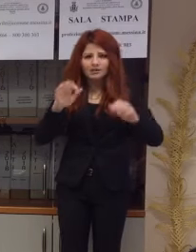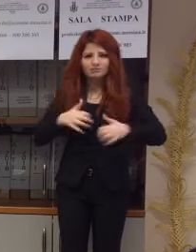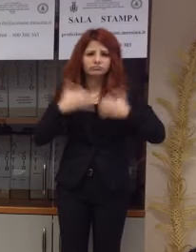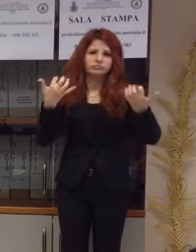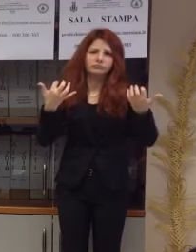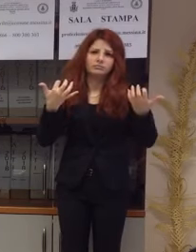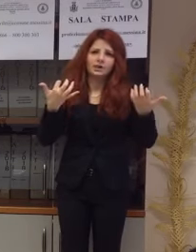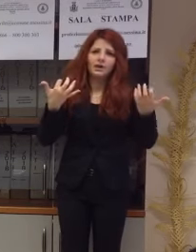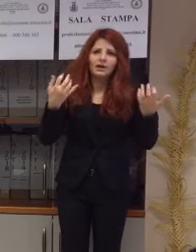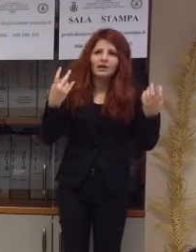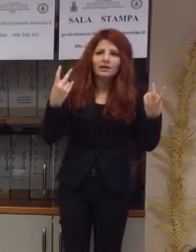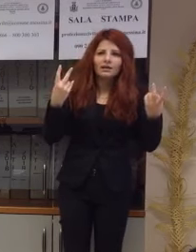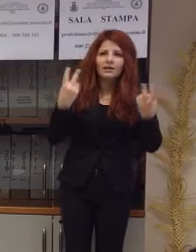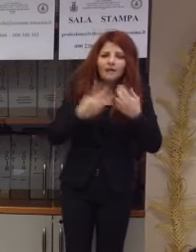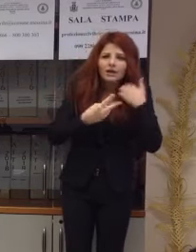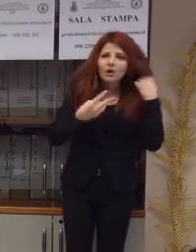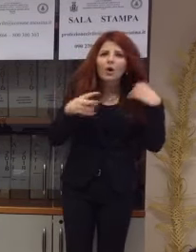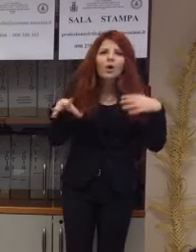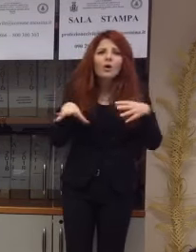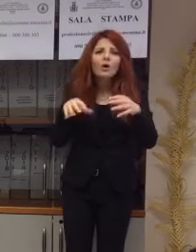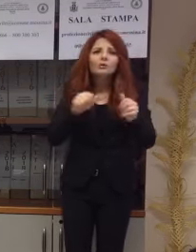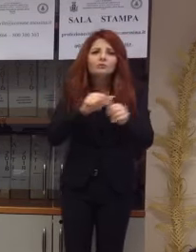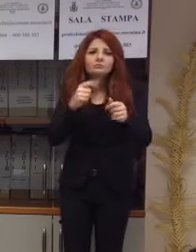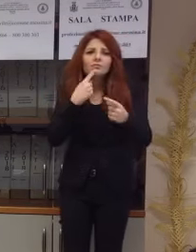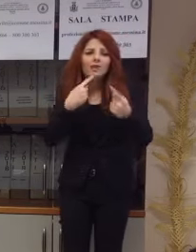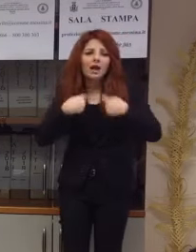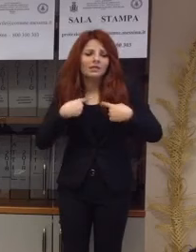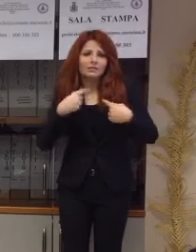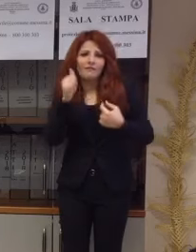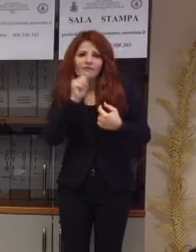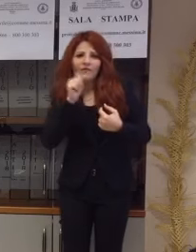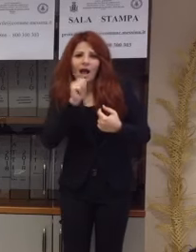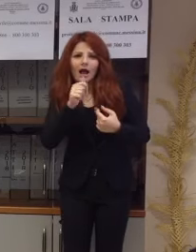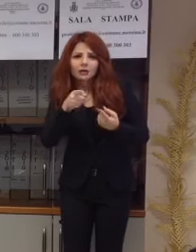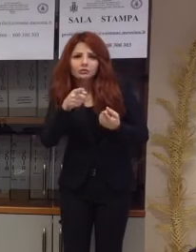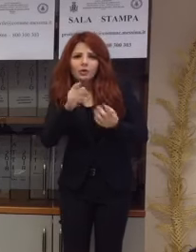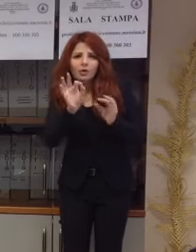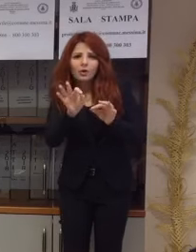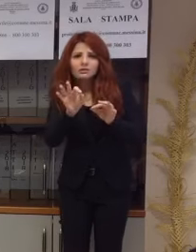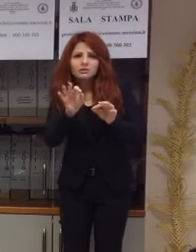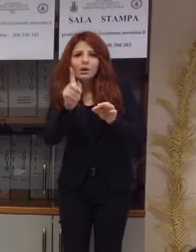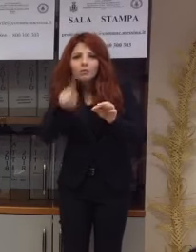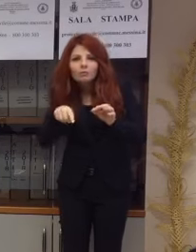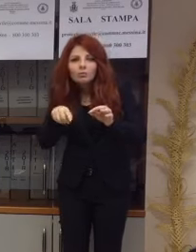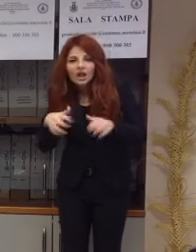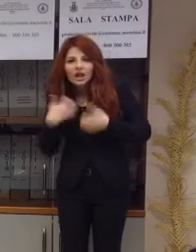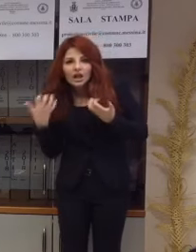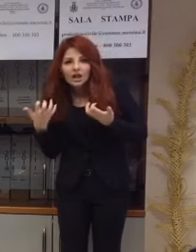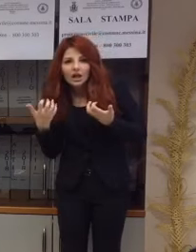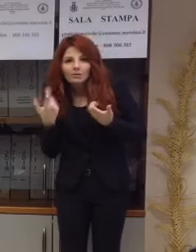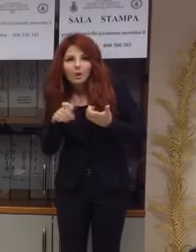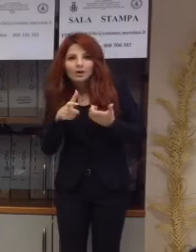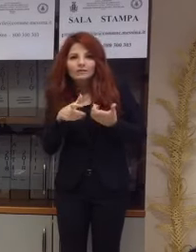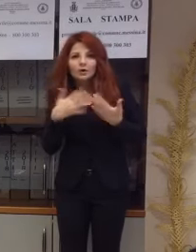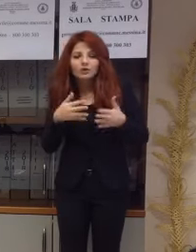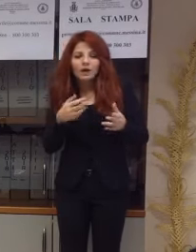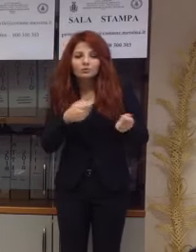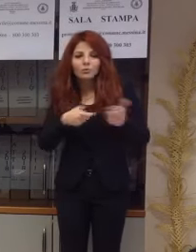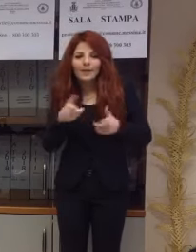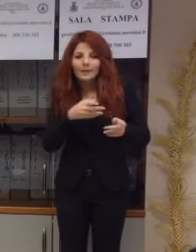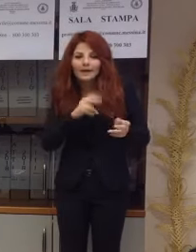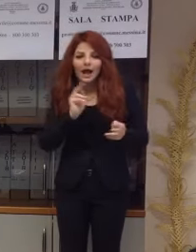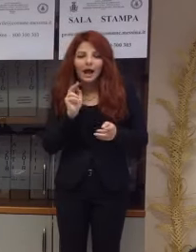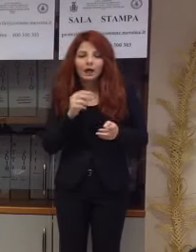sciacallo, ma ti sei pure incazzato perché non ti funzionava la card alla cassa. Alla cassa. E che volevi? Che ti